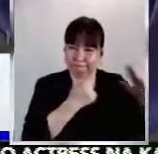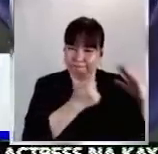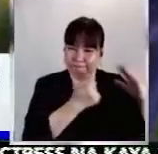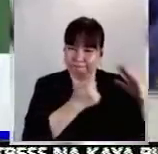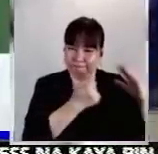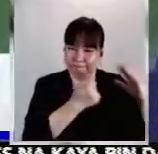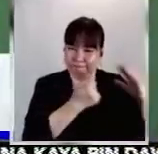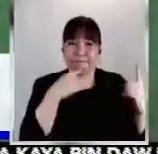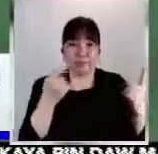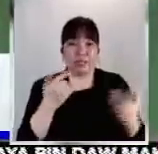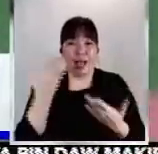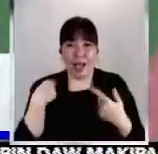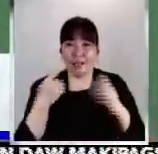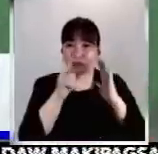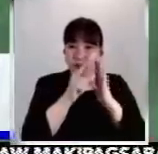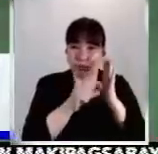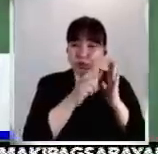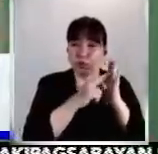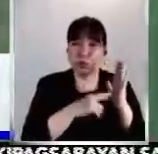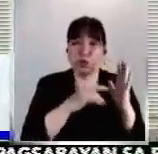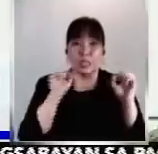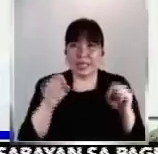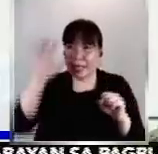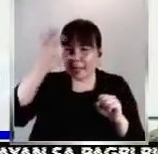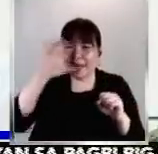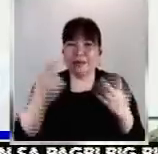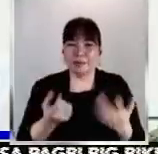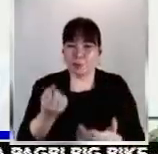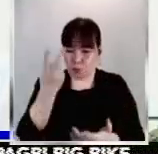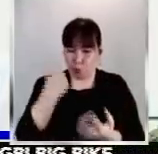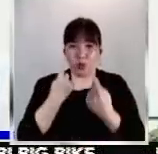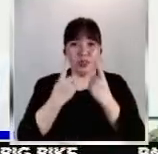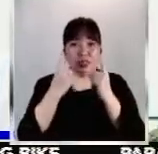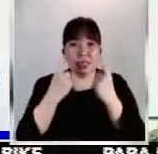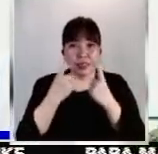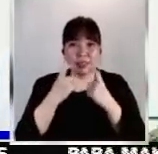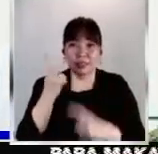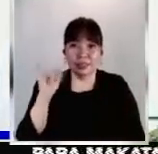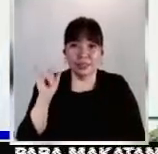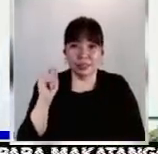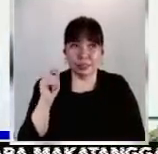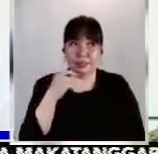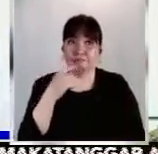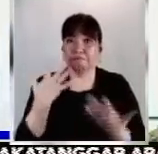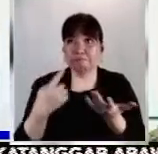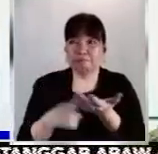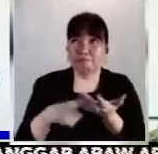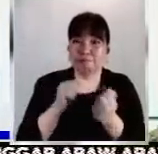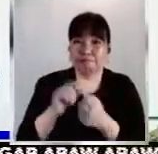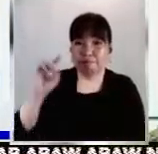ang panuntunan para sa mga self-administered home test kits. And we already met with the DOH and they will be coming out with